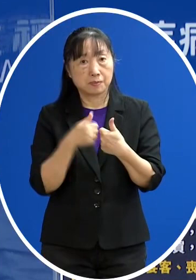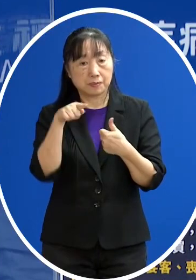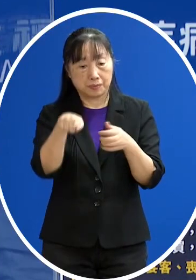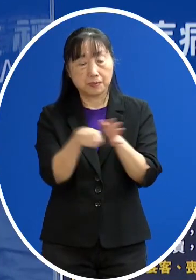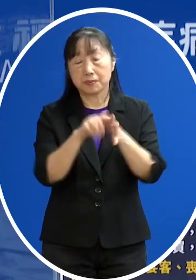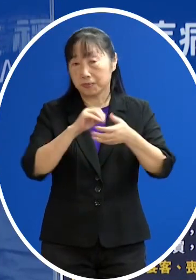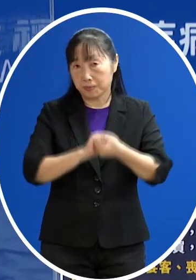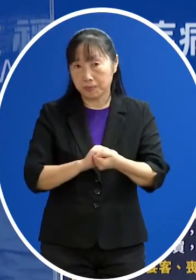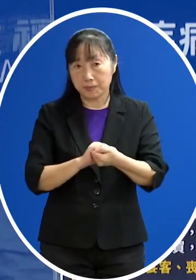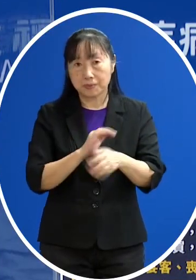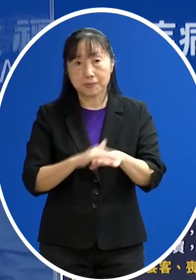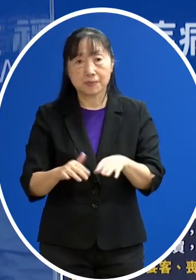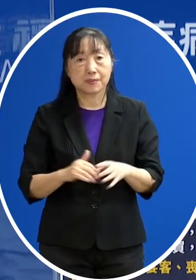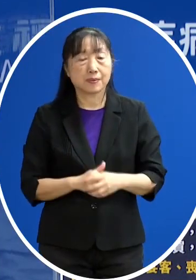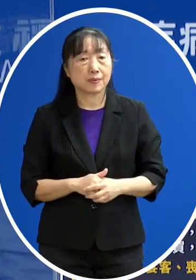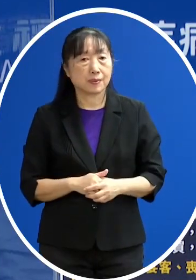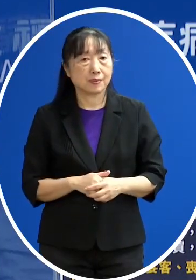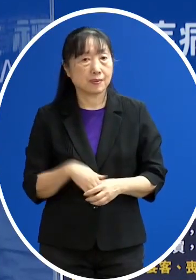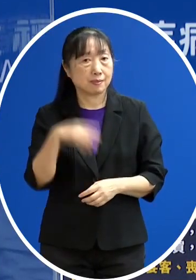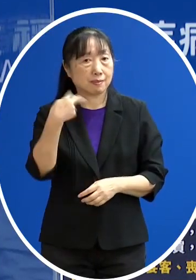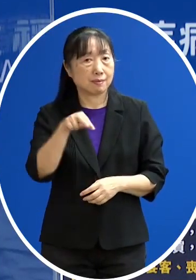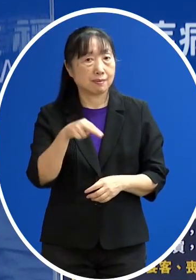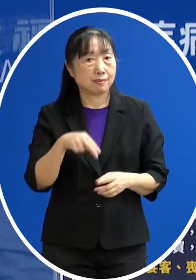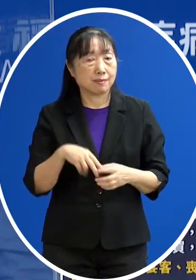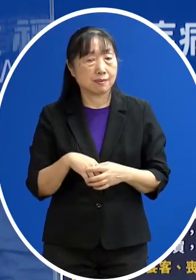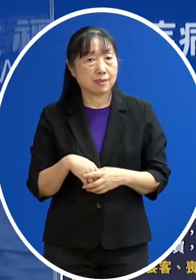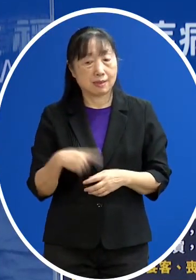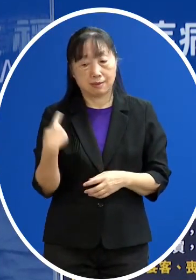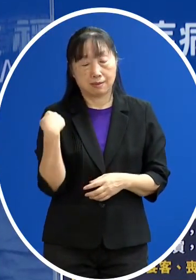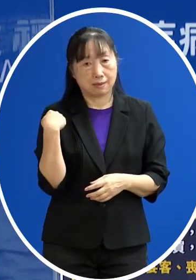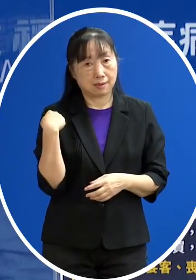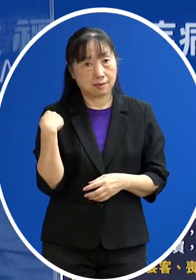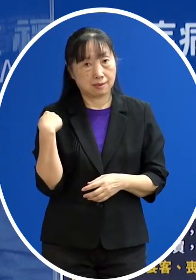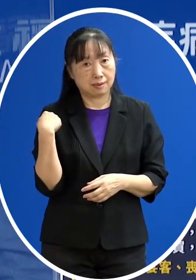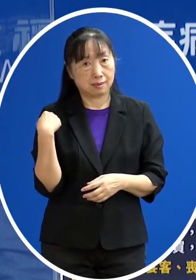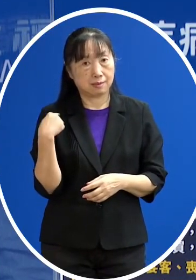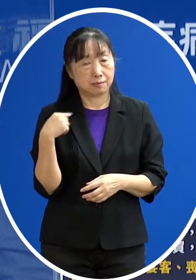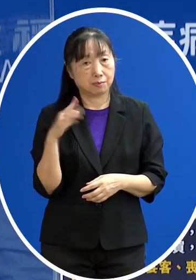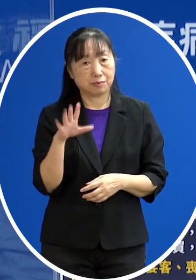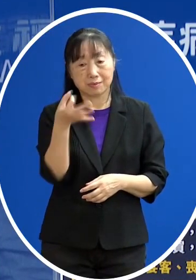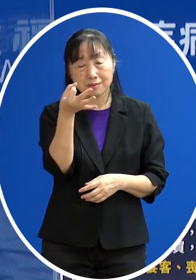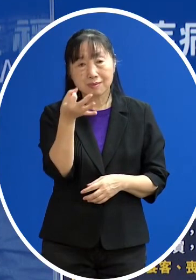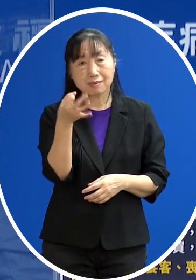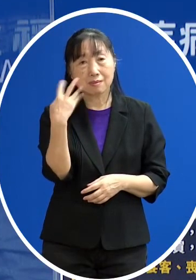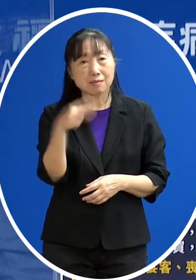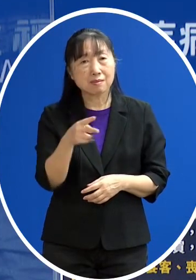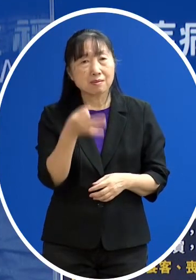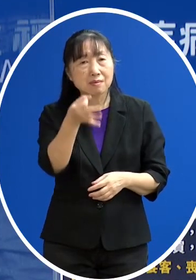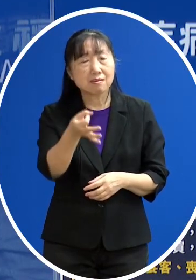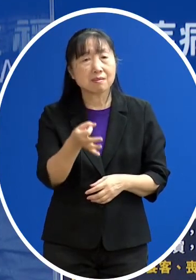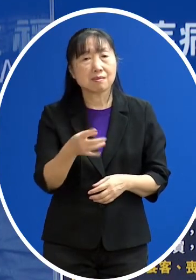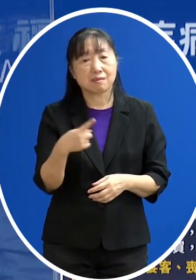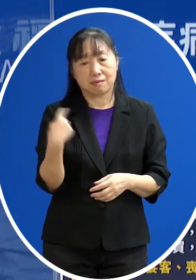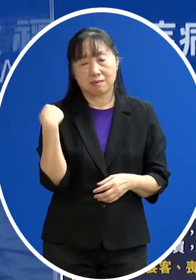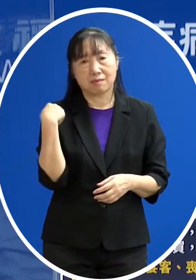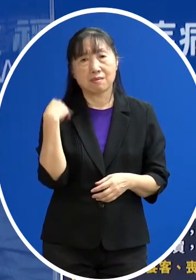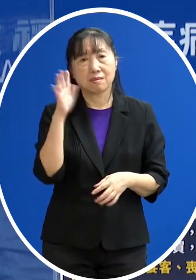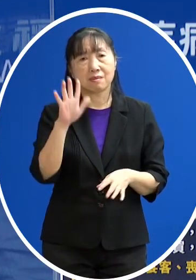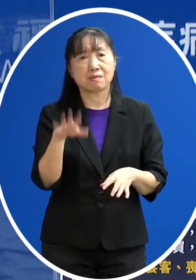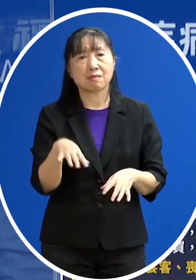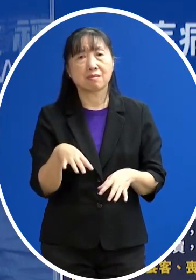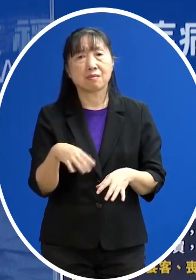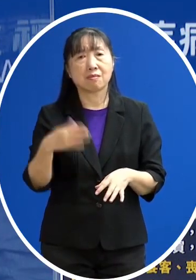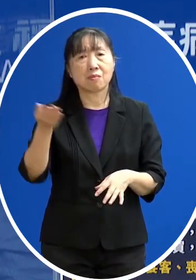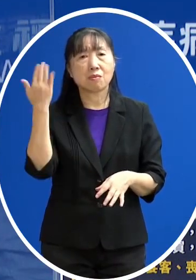个定案。那还有现在看到有一些，像我们昨天讲说那个不用再付费，从昨天起，那有人讲说我们